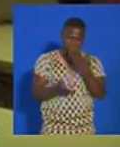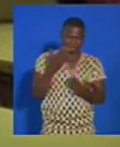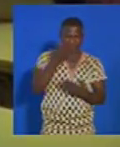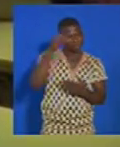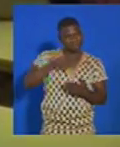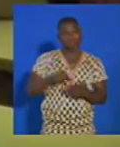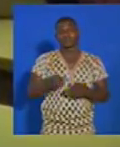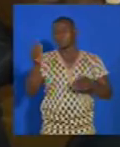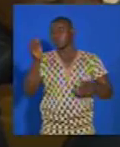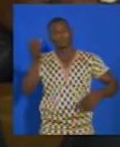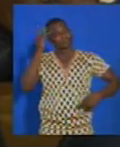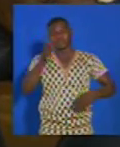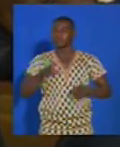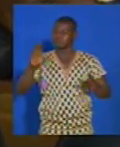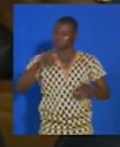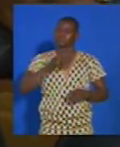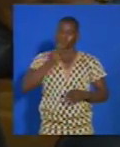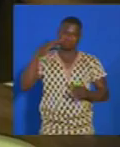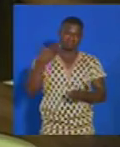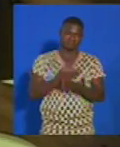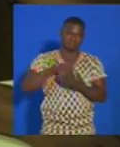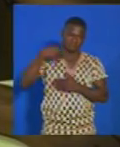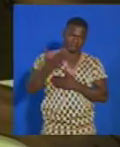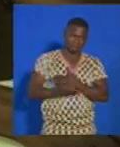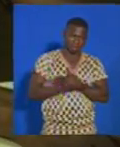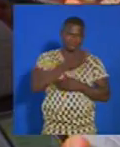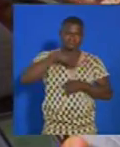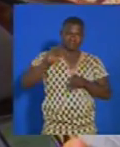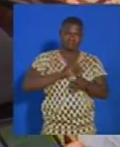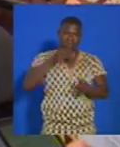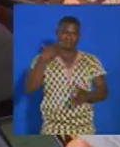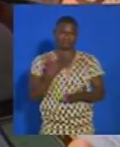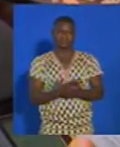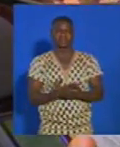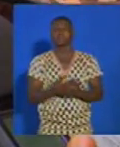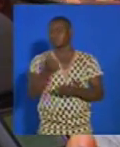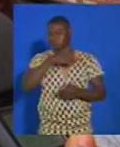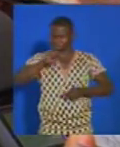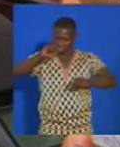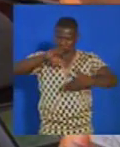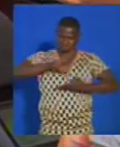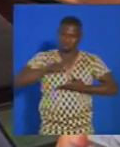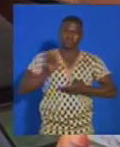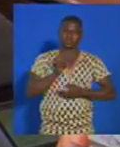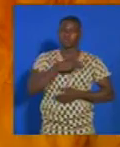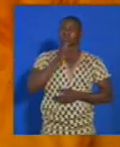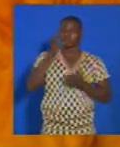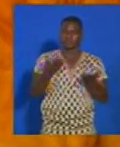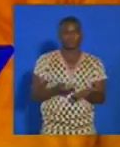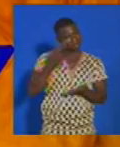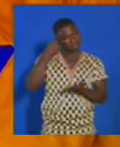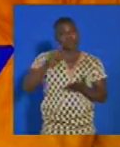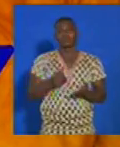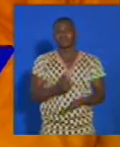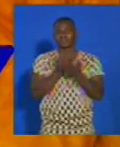de soins soit bien accueilli et qu'il retourne satisfait. C'est notre rôle. Nous sommes là pour soulager les populations. Le